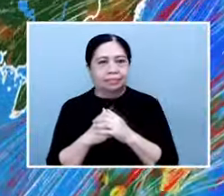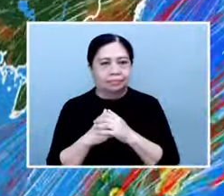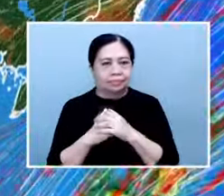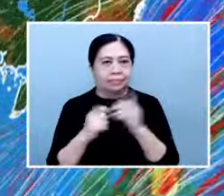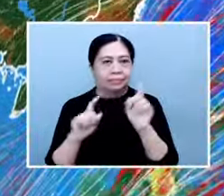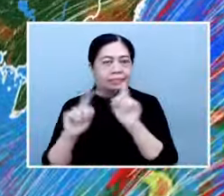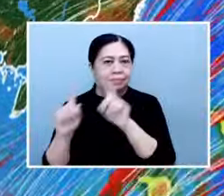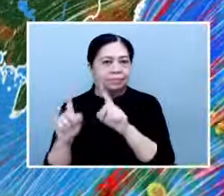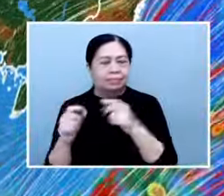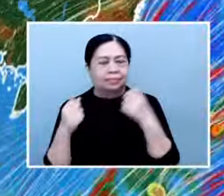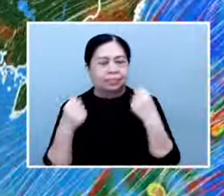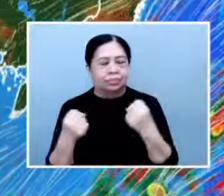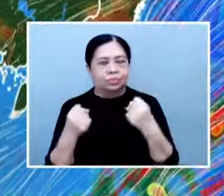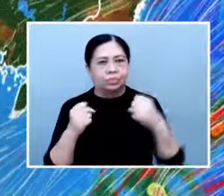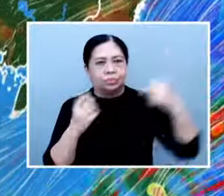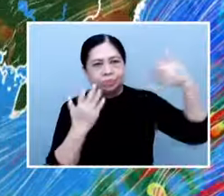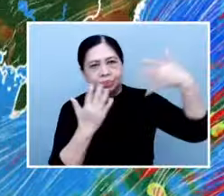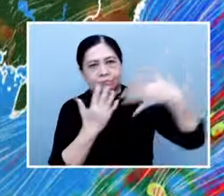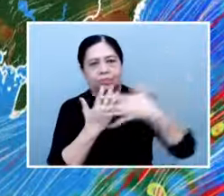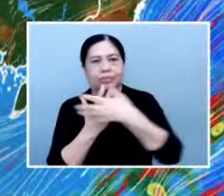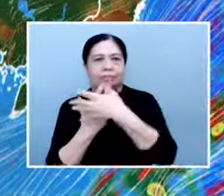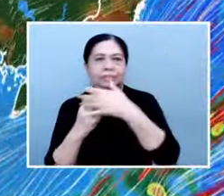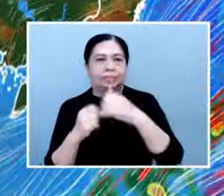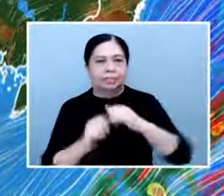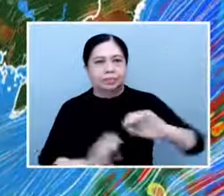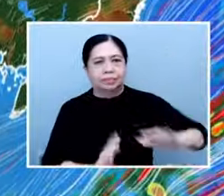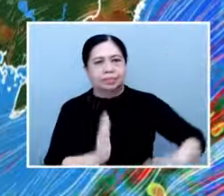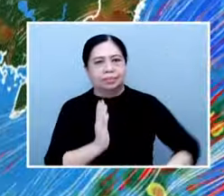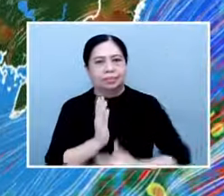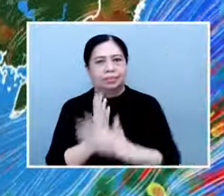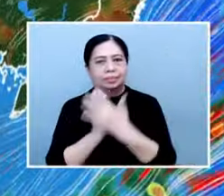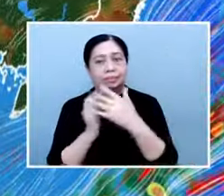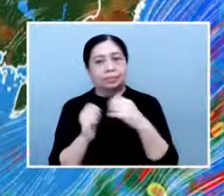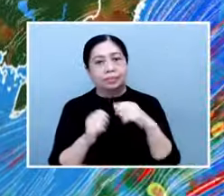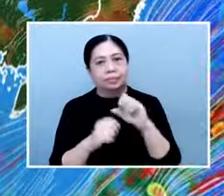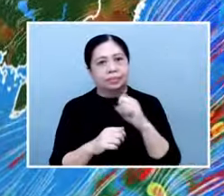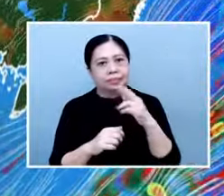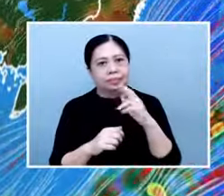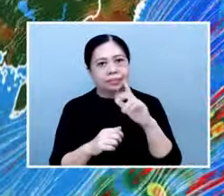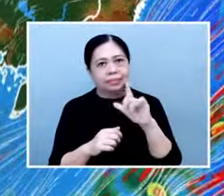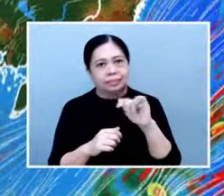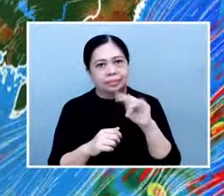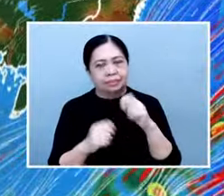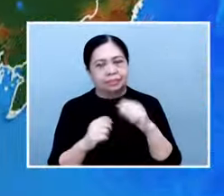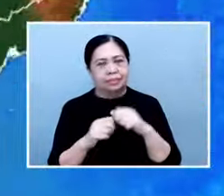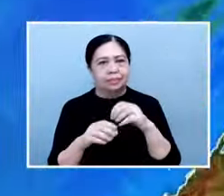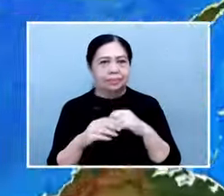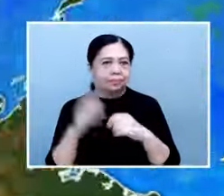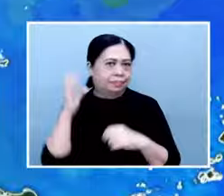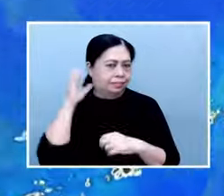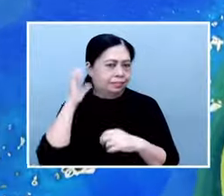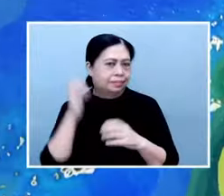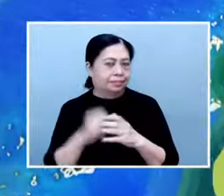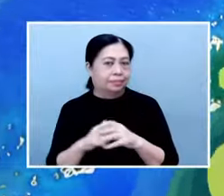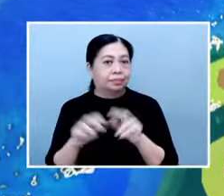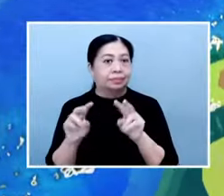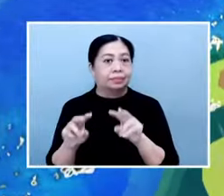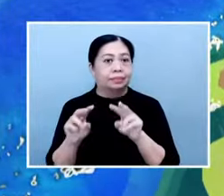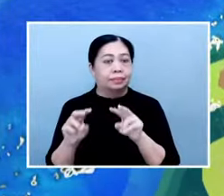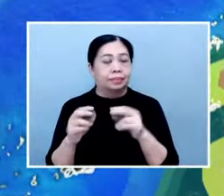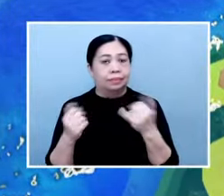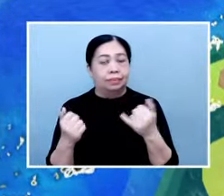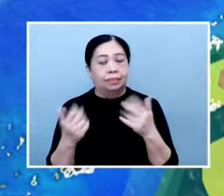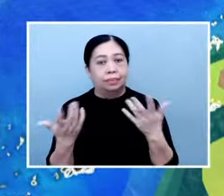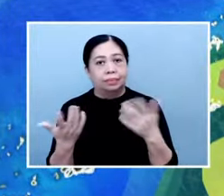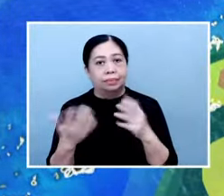ng malakas pang amihan itong shear line pababa dyan sa bahagi ng Mindanao. Sa rainfall forecast ng The Weather Company para ngayong weekend